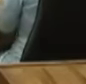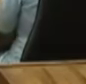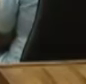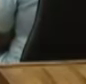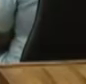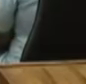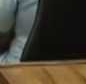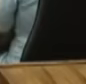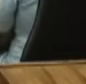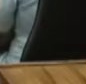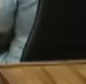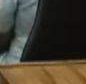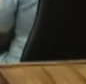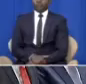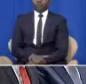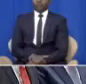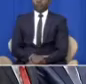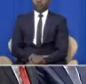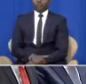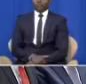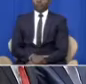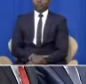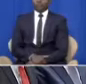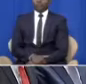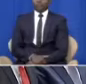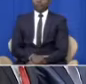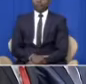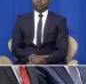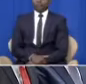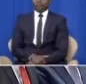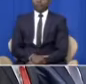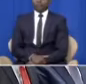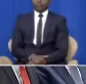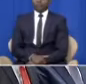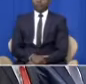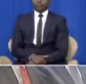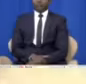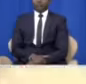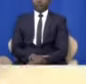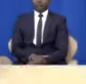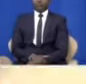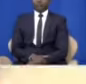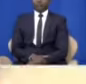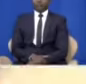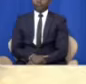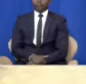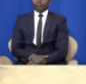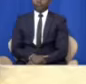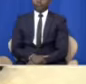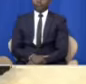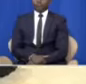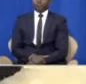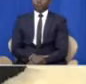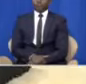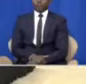na 58%. Ku nshuro ya 16 abanyarwanda n'inshuti z'u Rwanda barenga 2,000 bahuriye mu nama